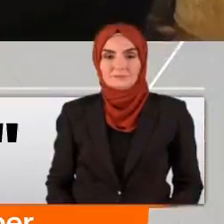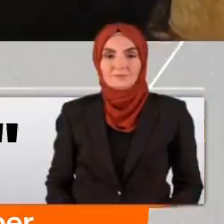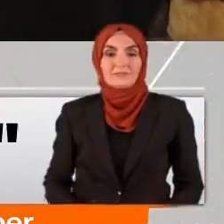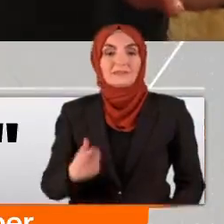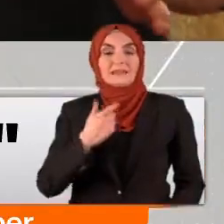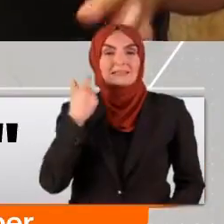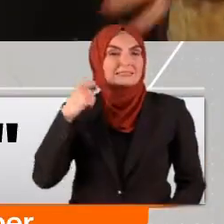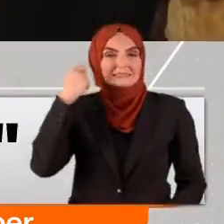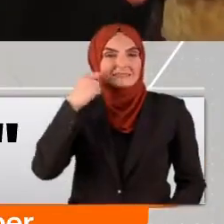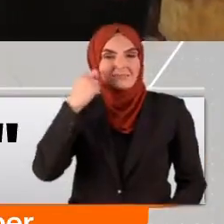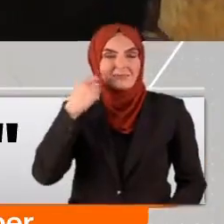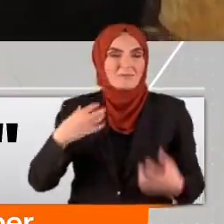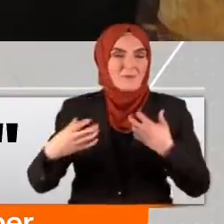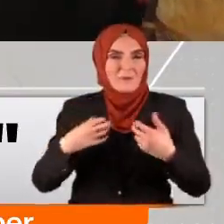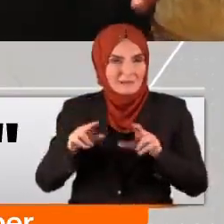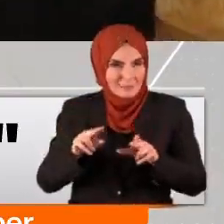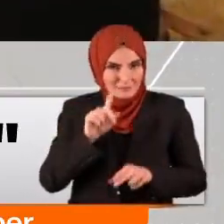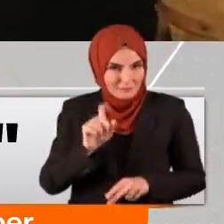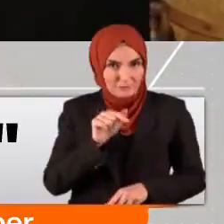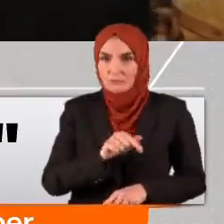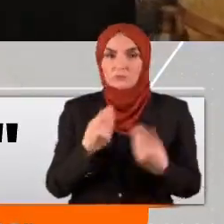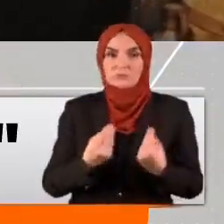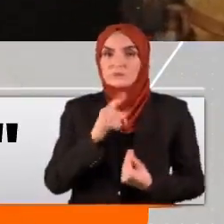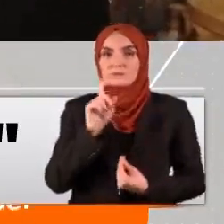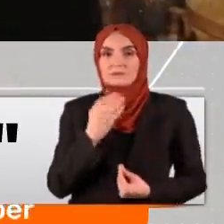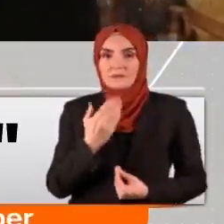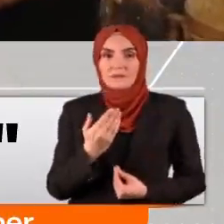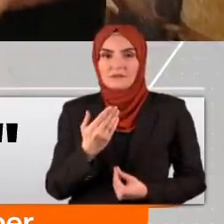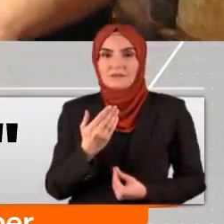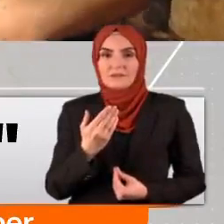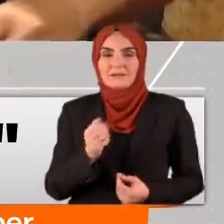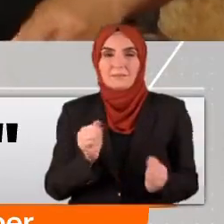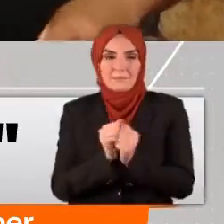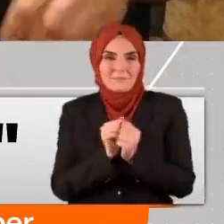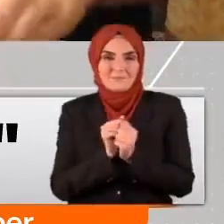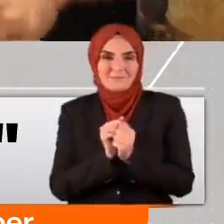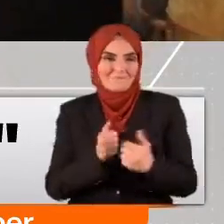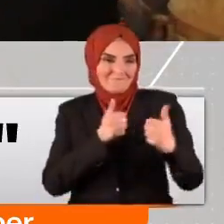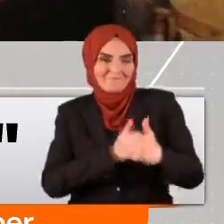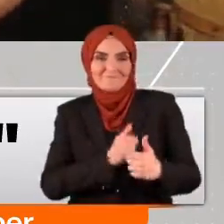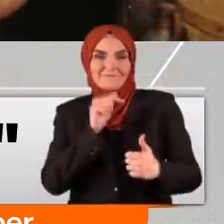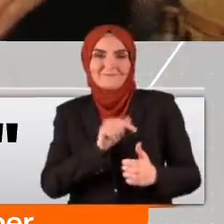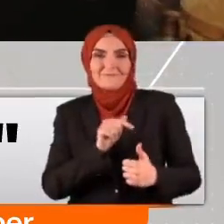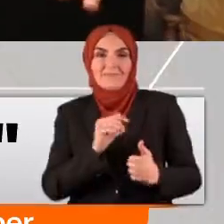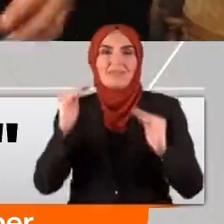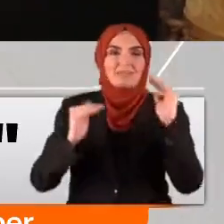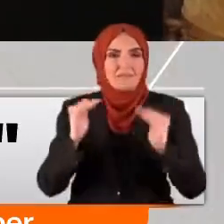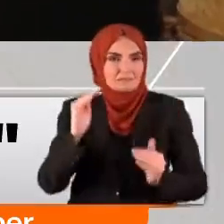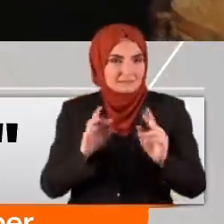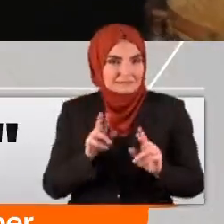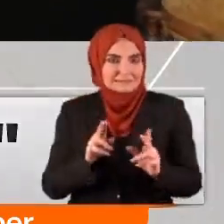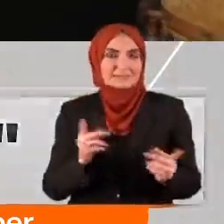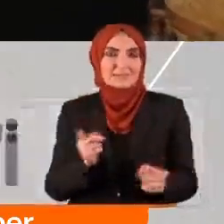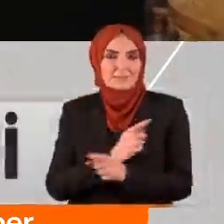mu? Bütün ritim aynı. Yani dans ritim gibi aynı. Bu. Partnerli. Biri hani aslında tango gibi nasıl birinin ayağını bastığı yere diğerinin tam böyle dengeli kurması gerekiyorsa burada böyle bir